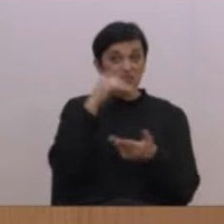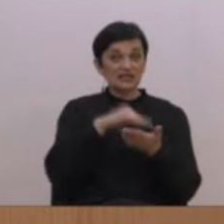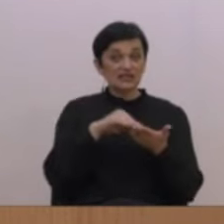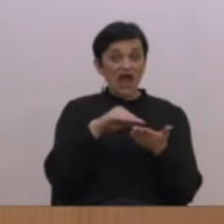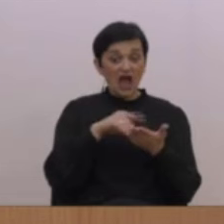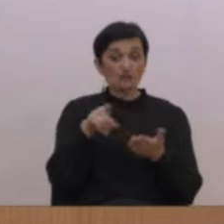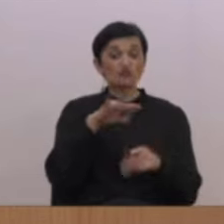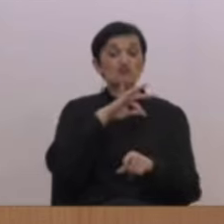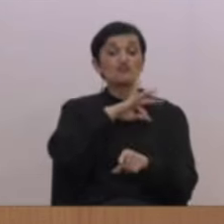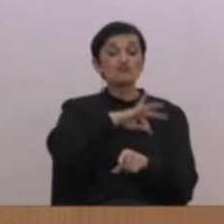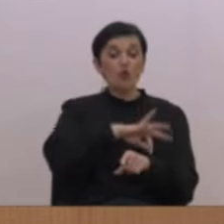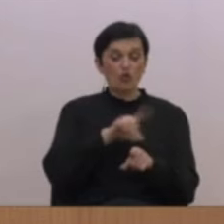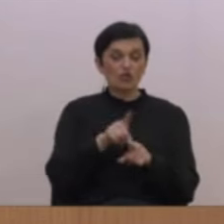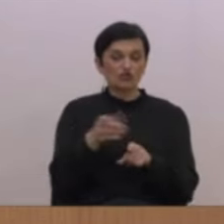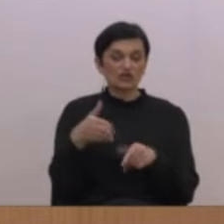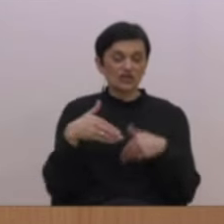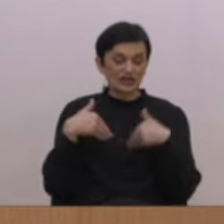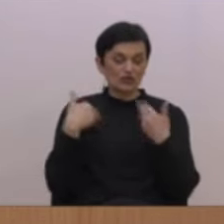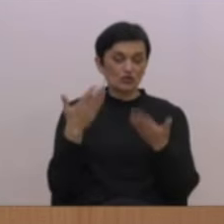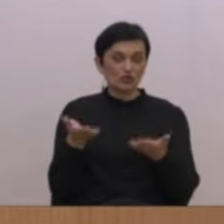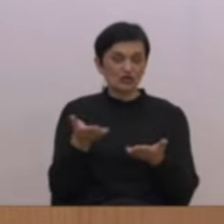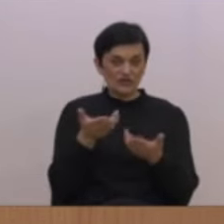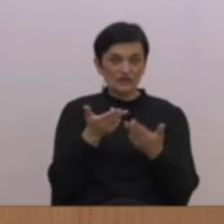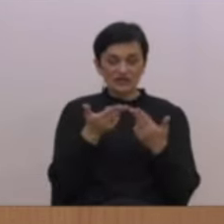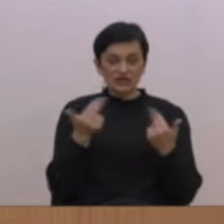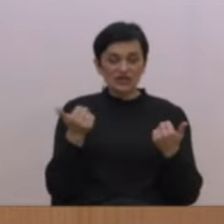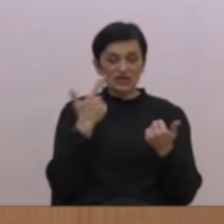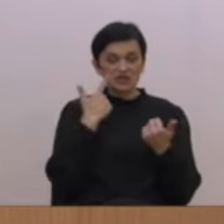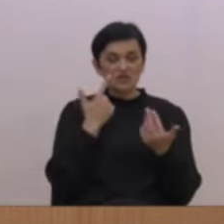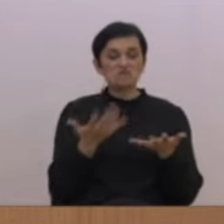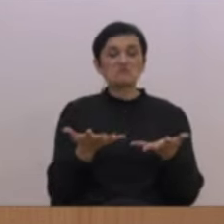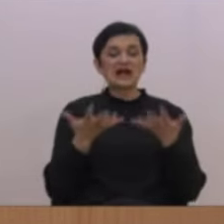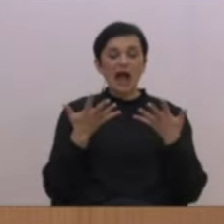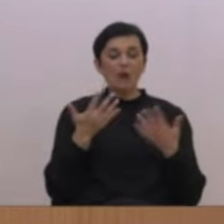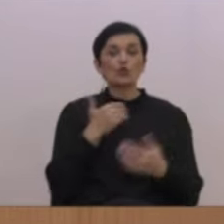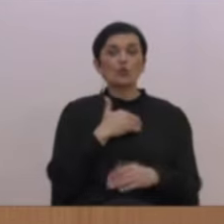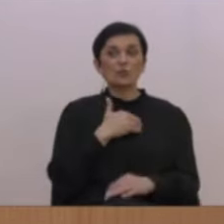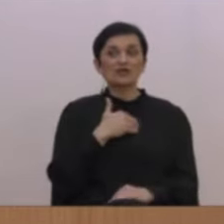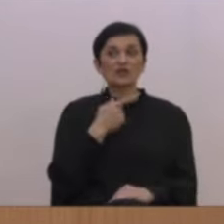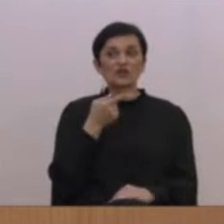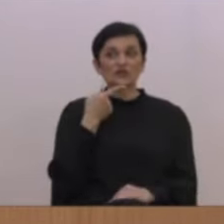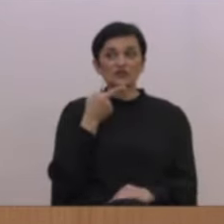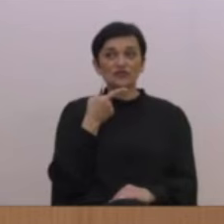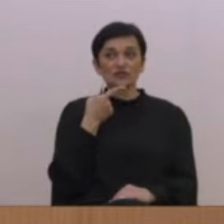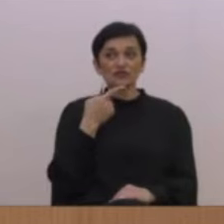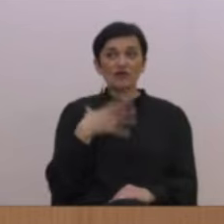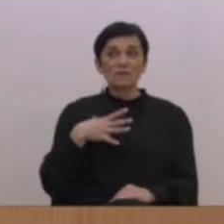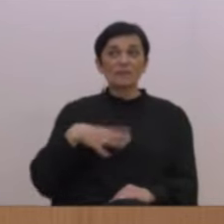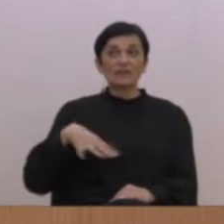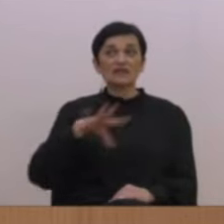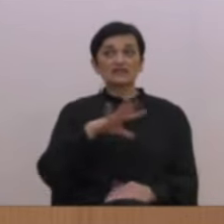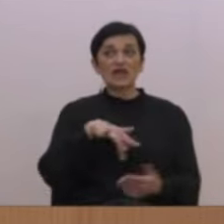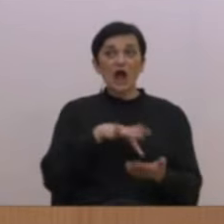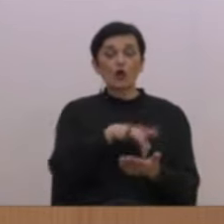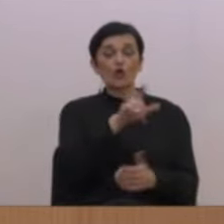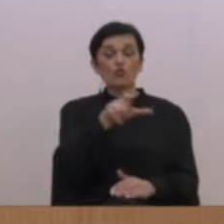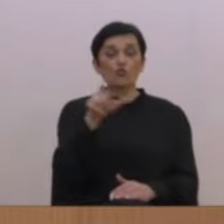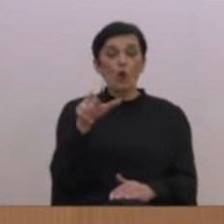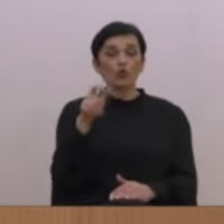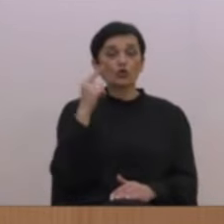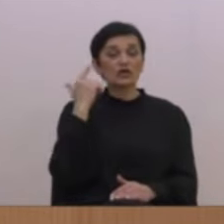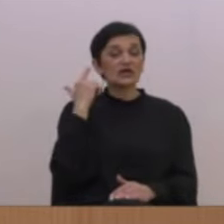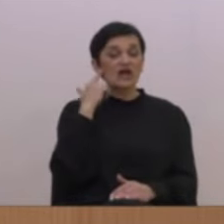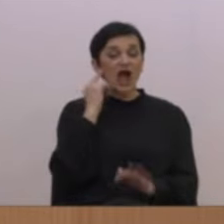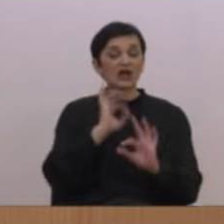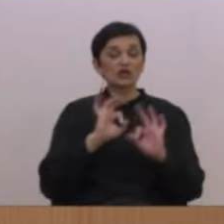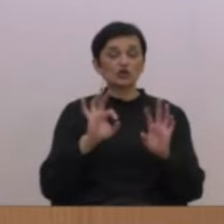ბონუსსაც გილოცავთ. Da, ki, ძალიან კაფიოდ მინდა ვთქვა საქართველოს მოქალაქეების გასაგონად,